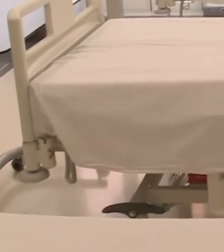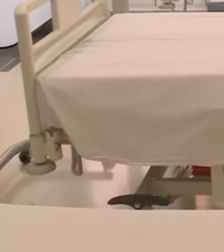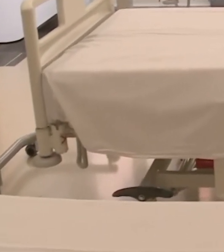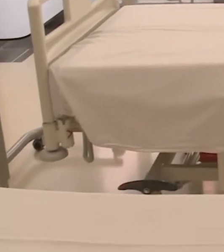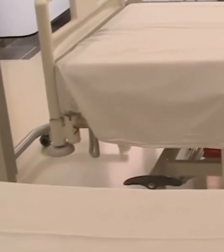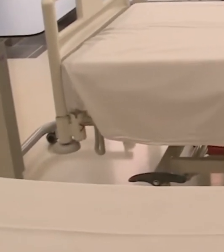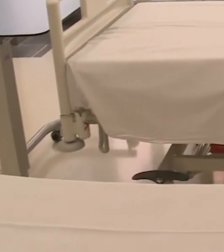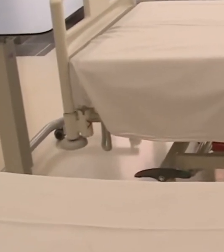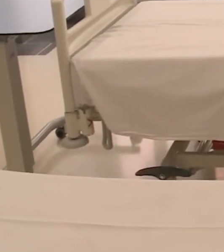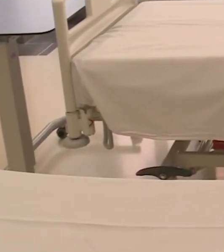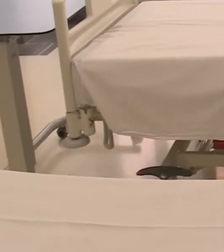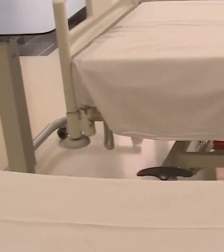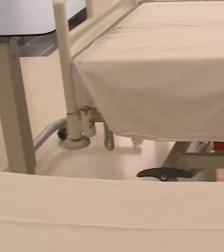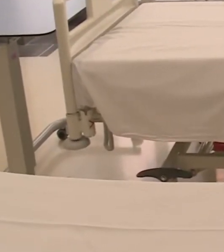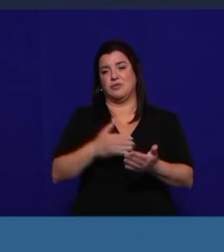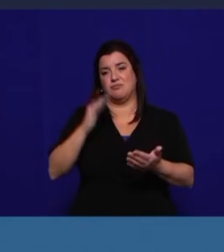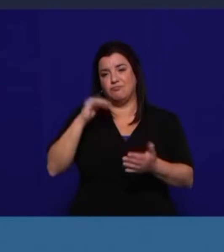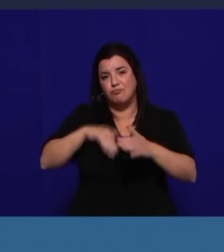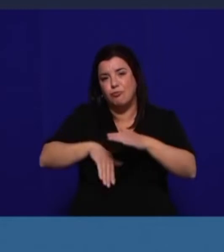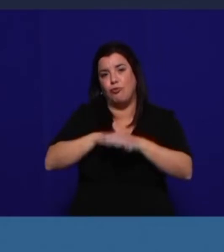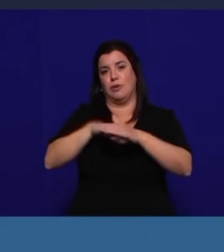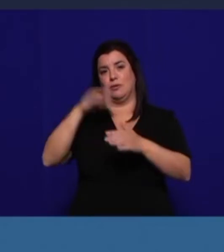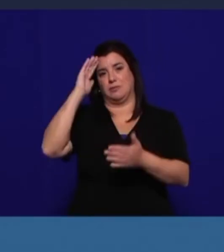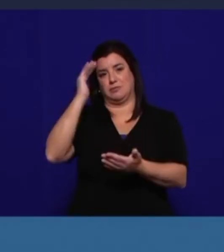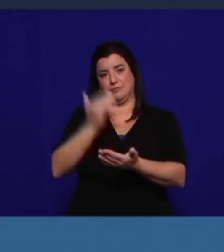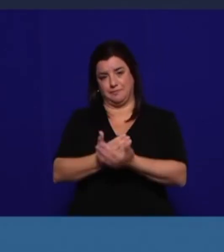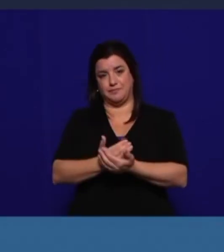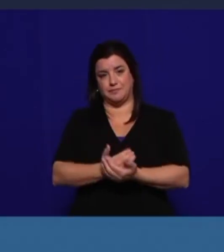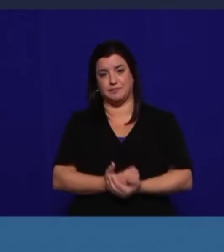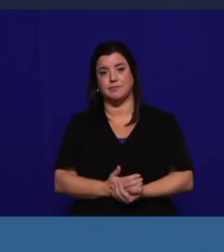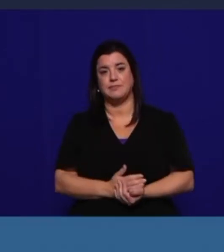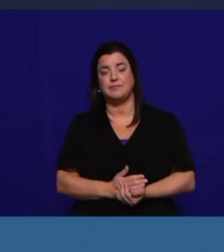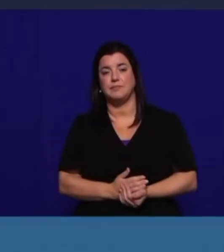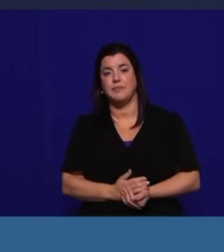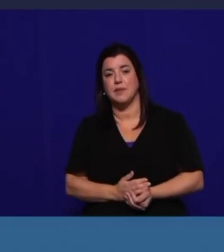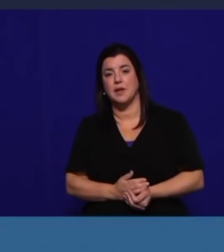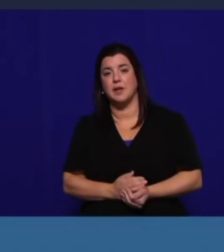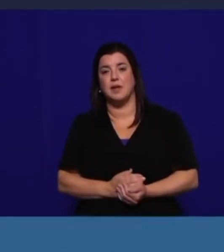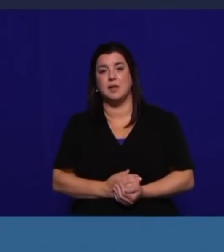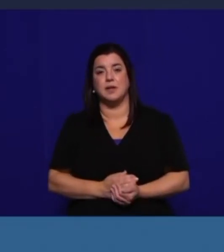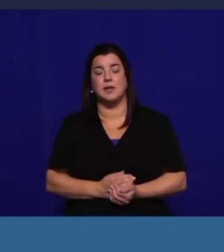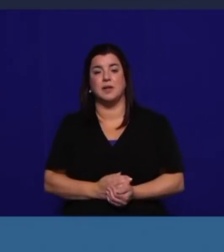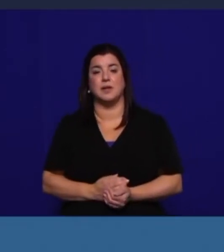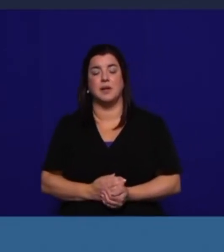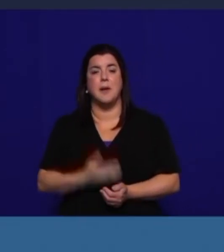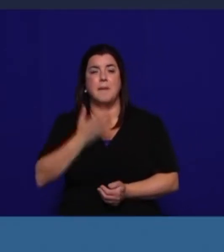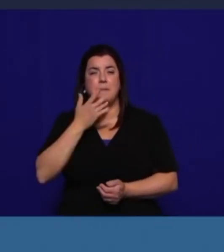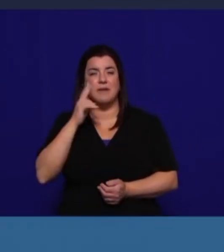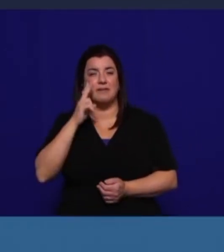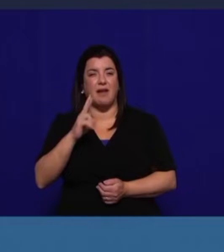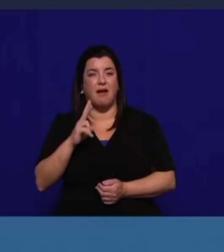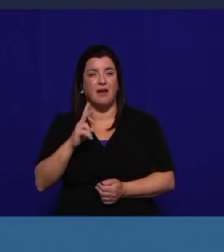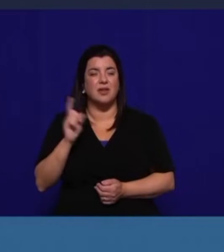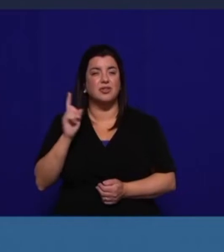għal mewt ta' dawn l-individwi. Meta jkun hemm rapporti ta' xi side effects li huma relatati kemm ma' mediċini kif